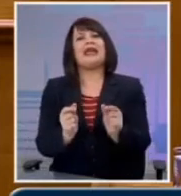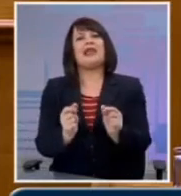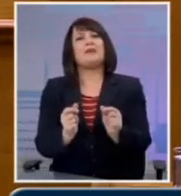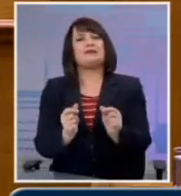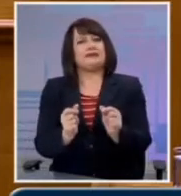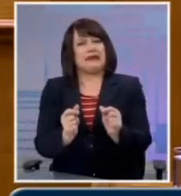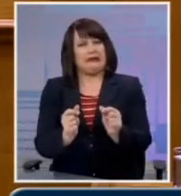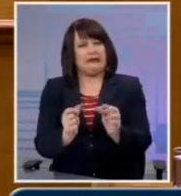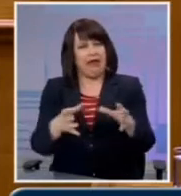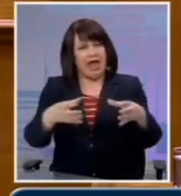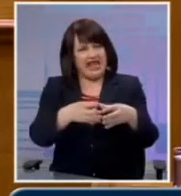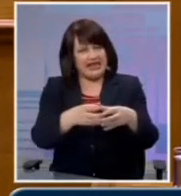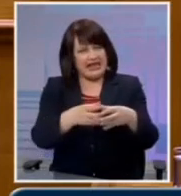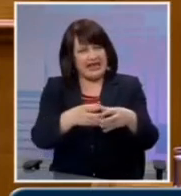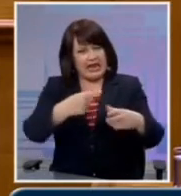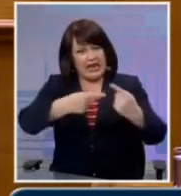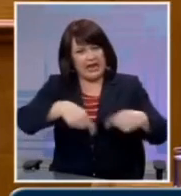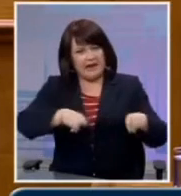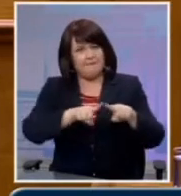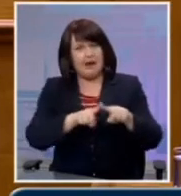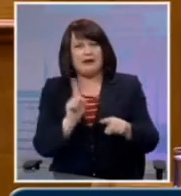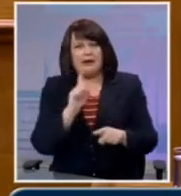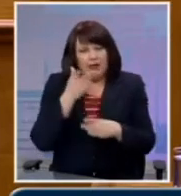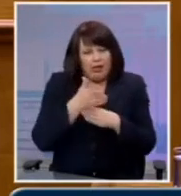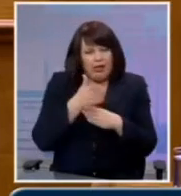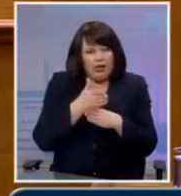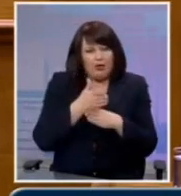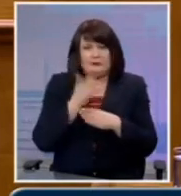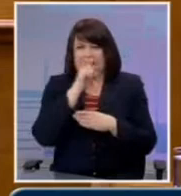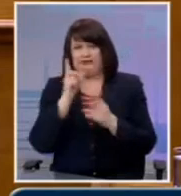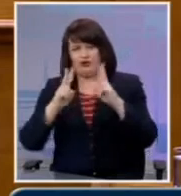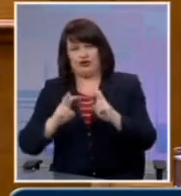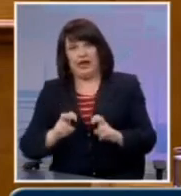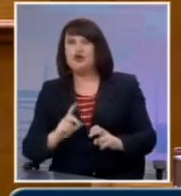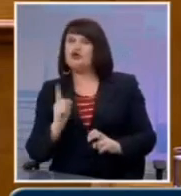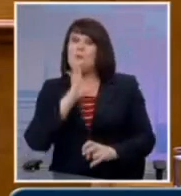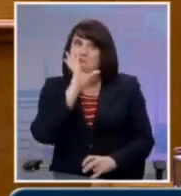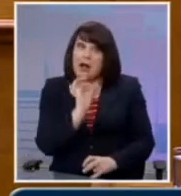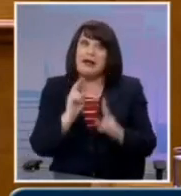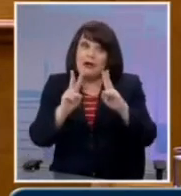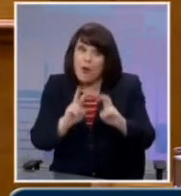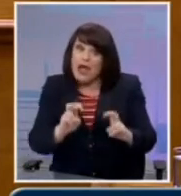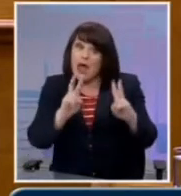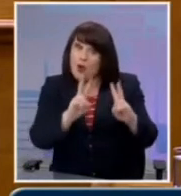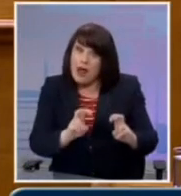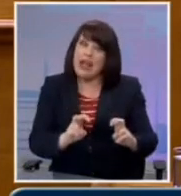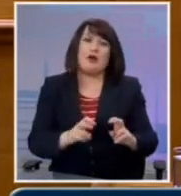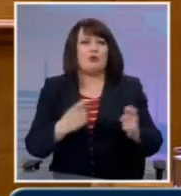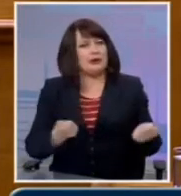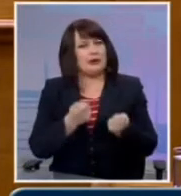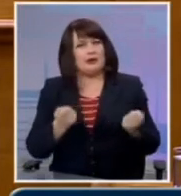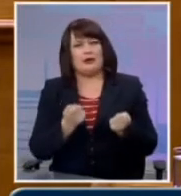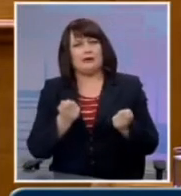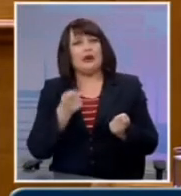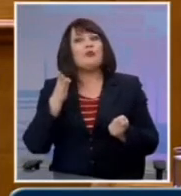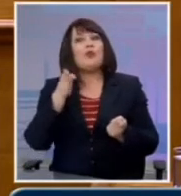Λιμένων, που πάβει να είναι ένα φύλλο οικής δίθεν ελέγχου και γίνεται ένα ουσιαστικό εργαλείο